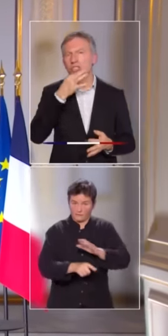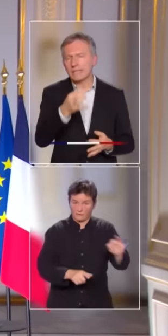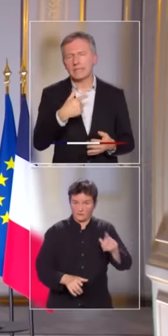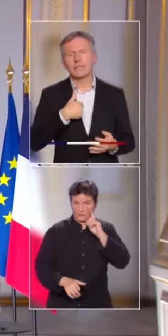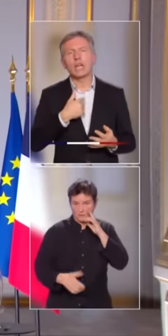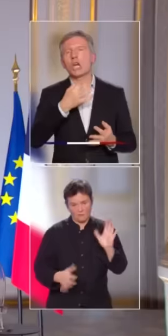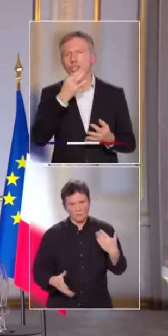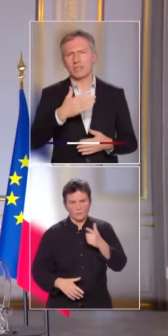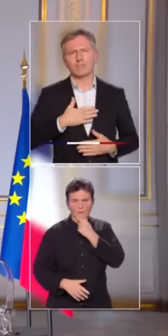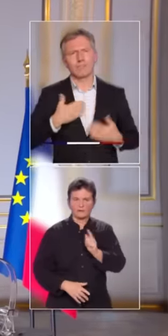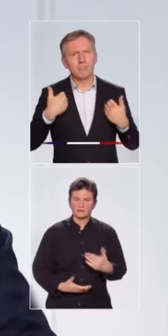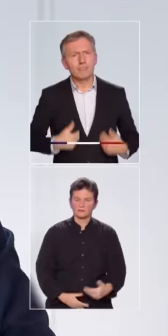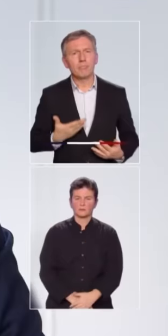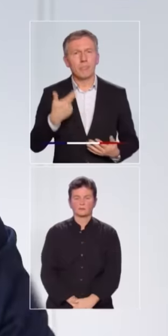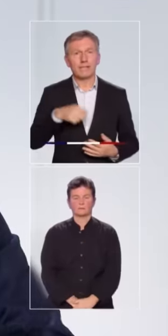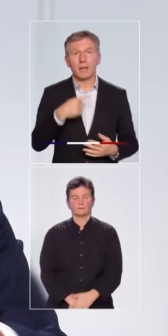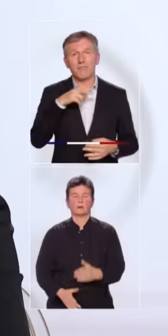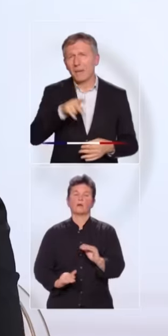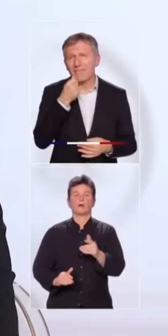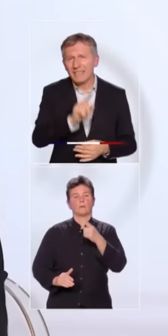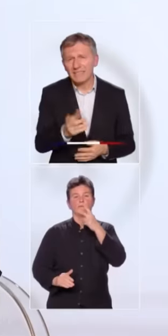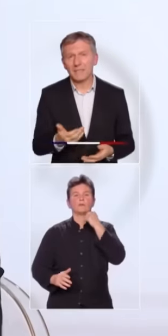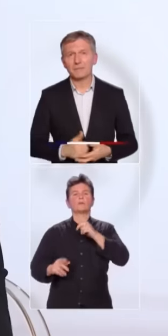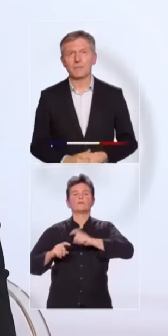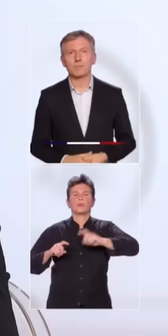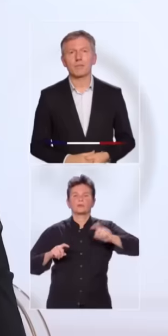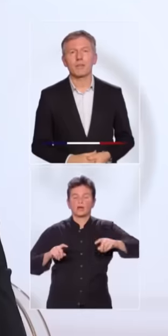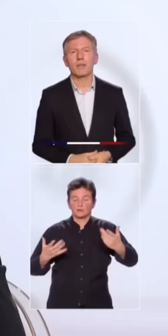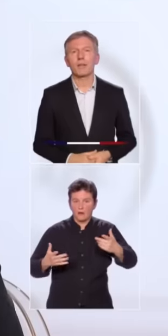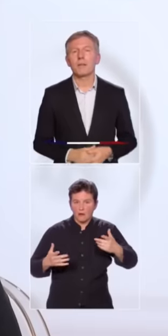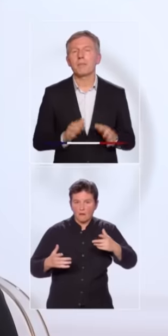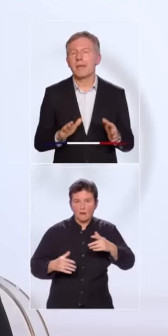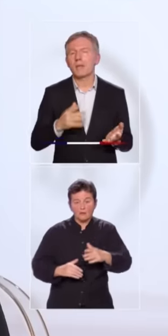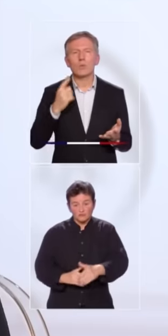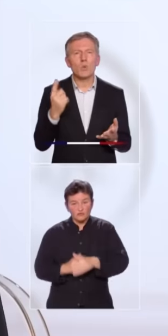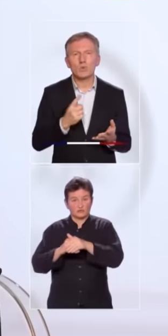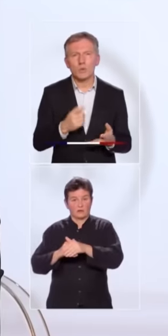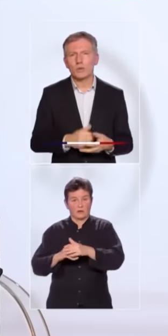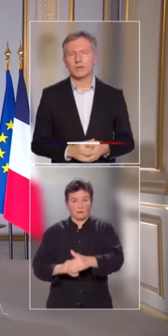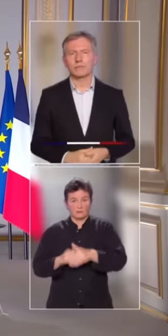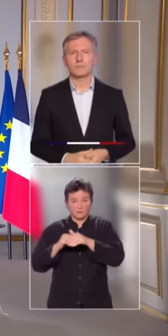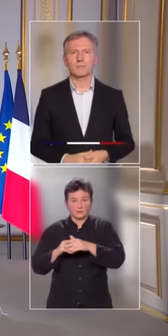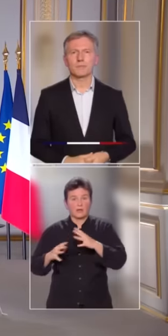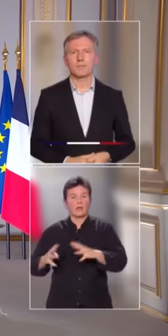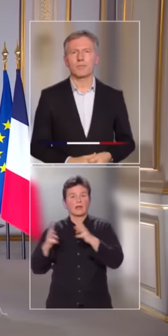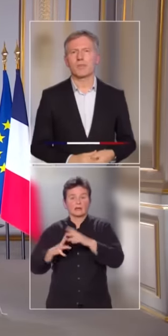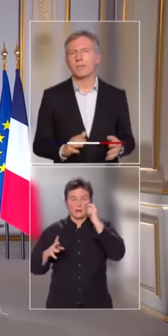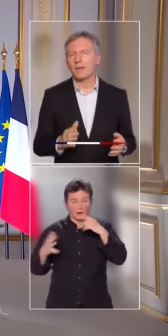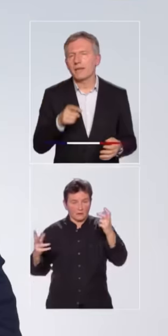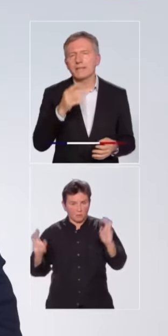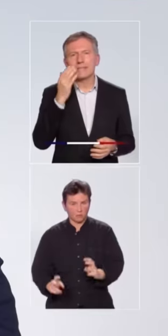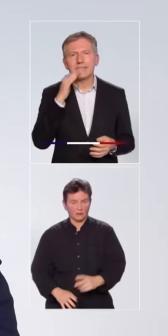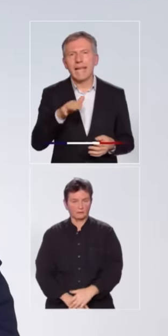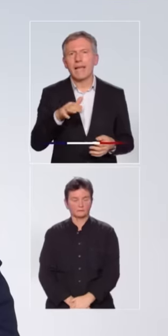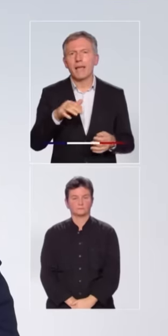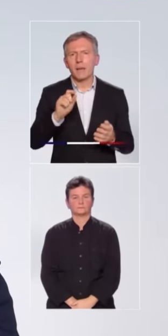le dis c'est pas facile en conscience. En ce moment. Mais ce ne sera jamais facile. Non, mais vous avez vu les sondages, il y a eu une chute du soutien à cette guerre en Ukraine. Vous savez, on l'a connu